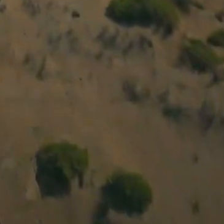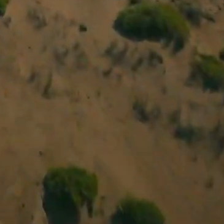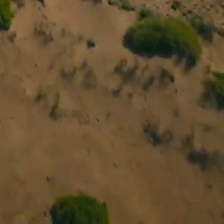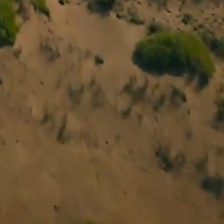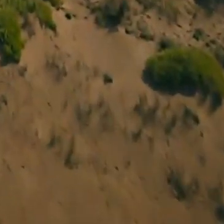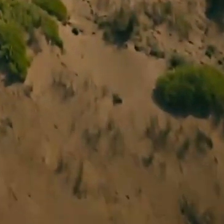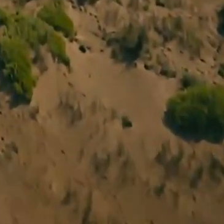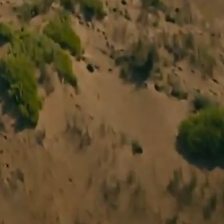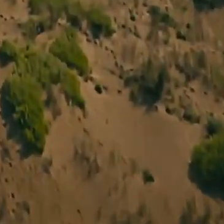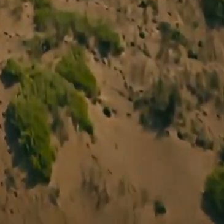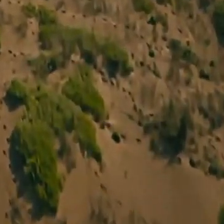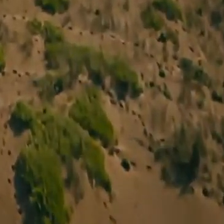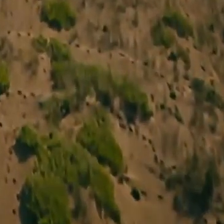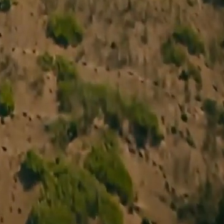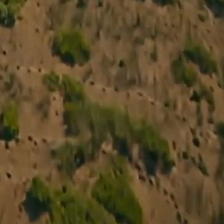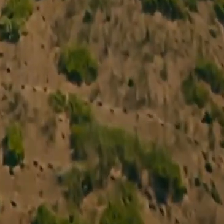Güneşli günde kuş bakışı çöl.